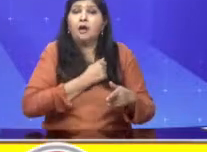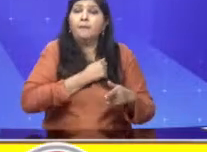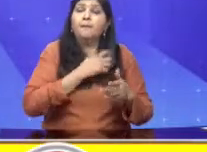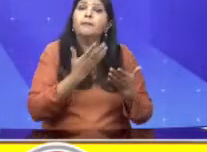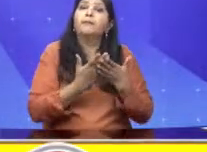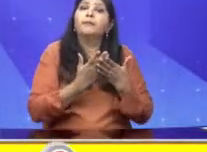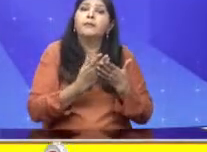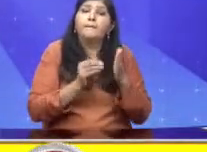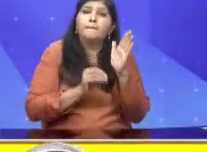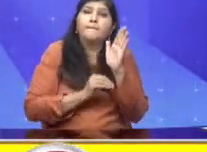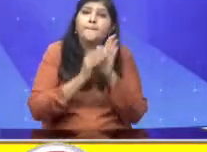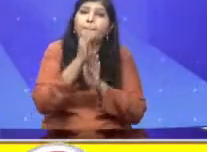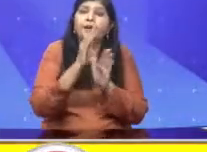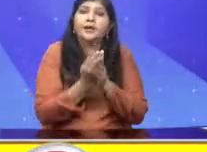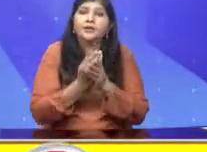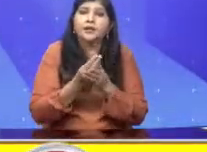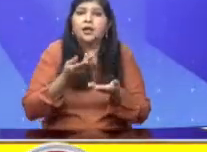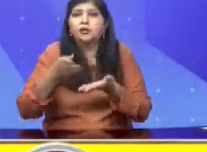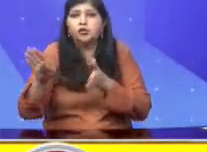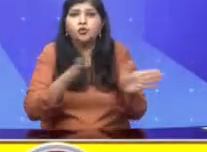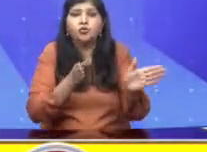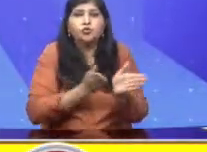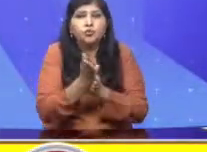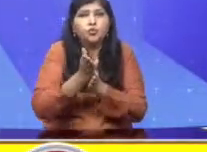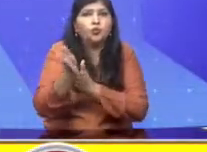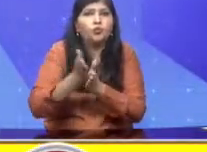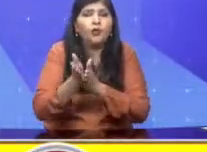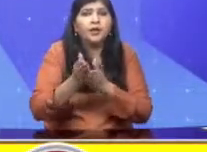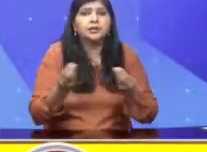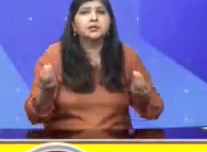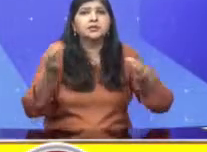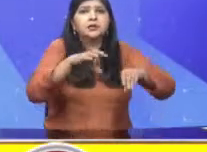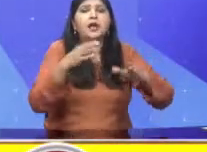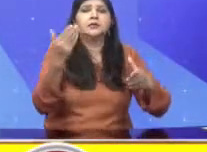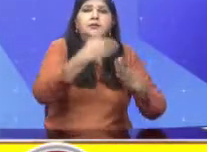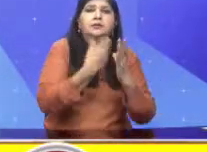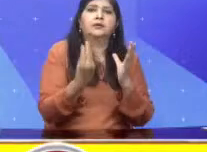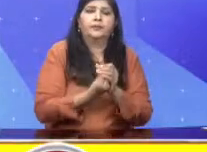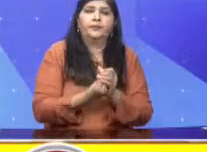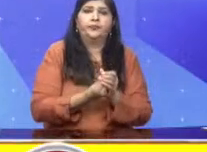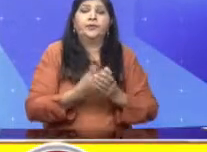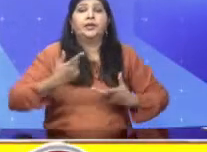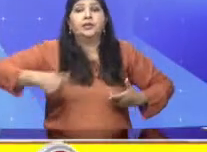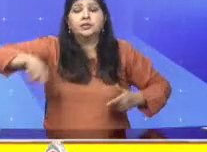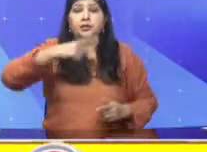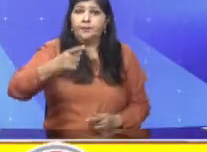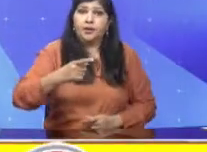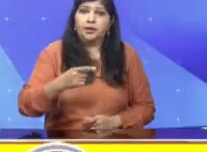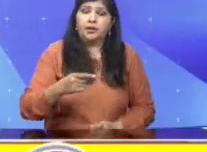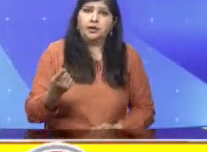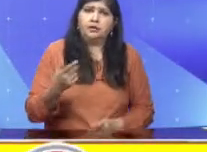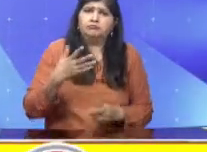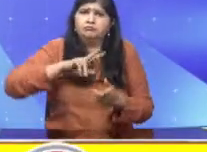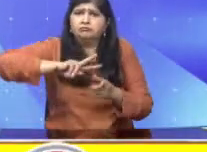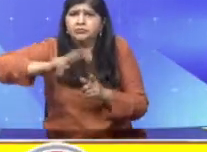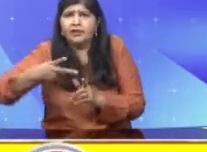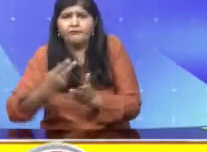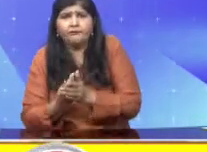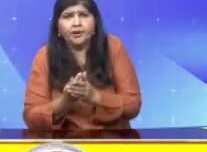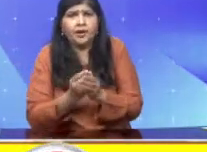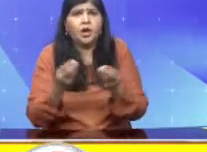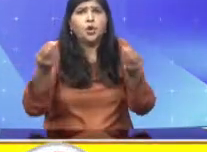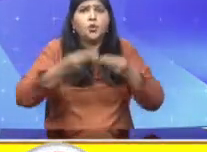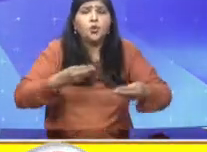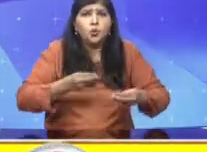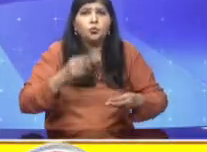प्रगति के नएने रास्ते खुद बखुद खुल जाते हैं जब भी कहीं लीक से हटकर कुछ नया